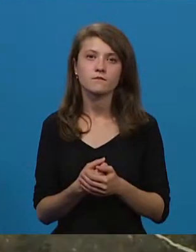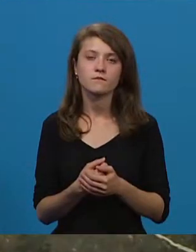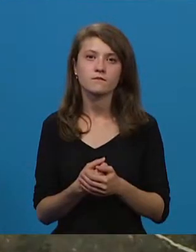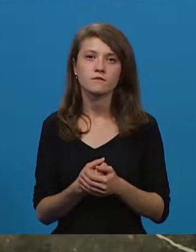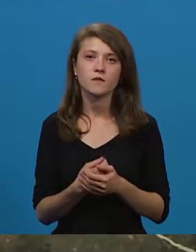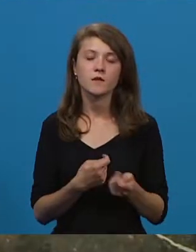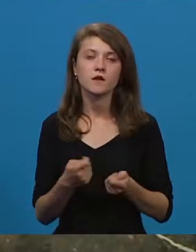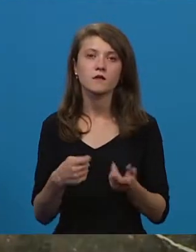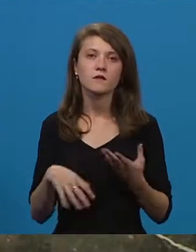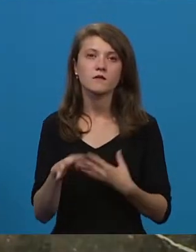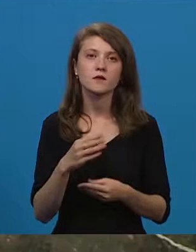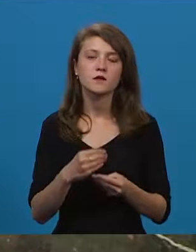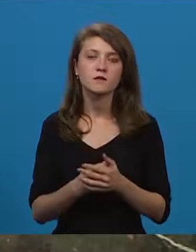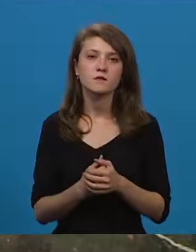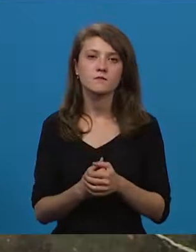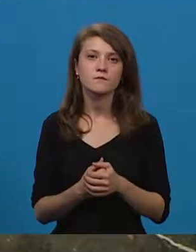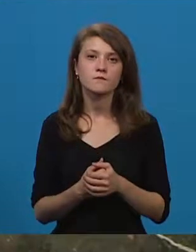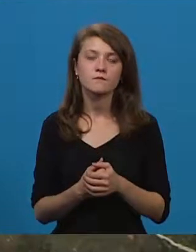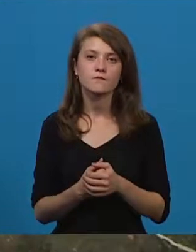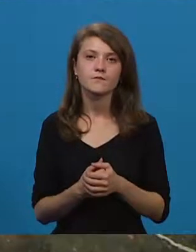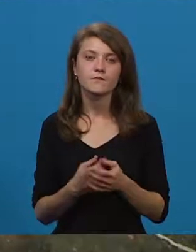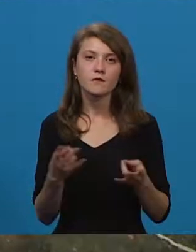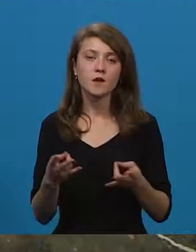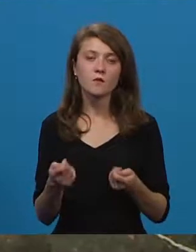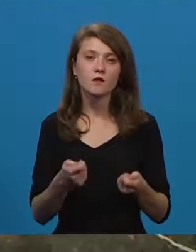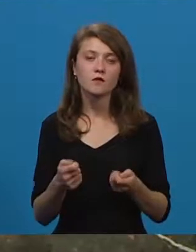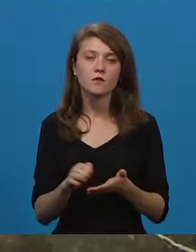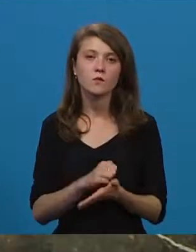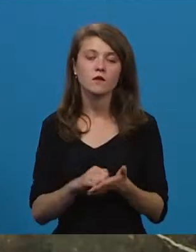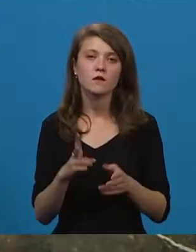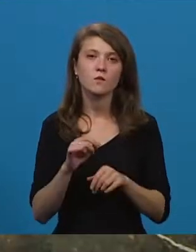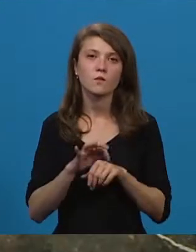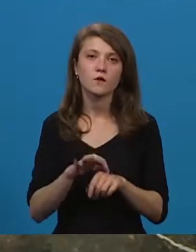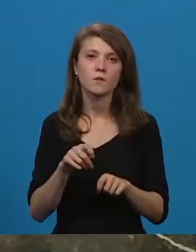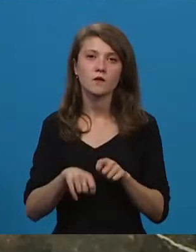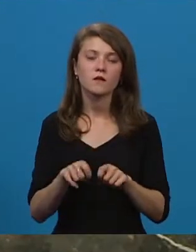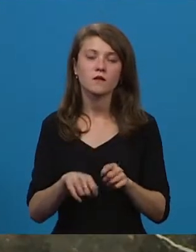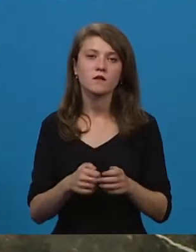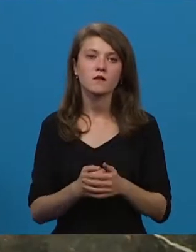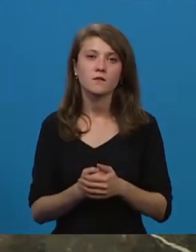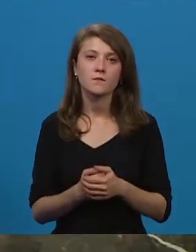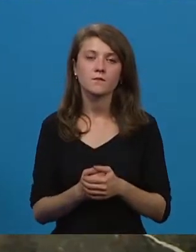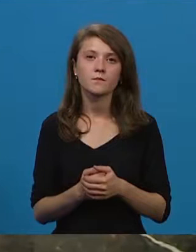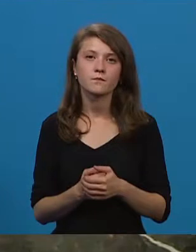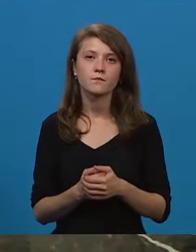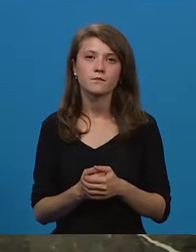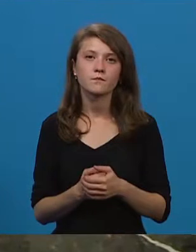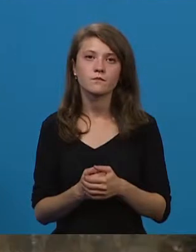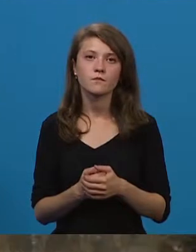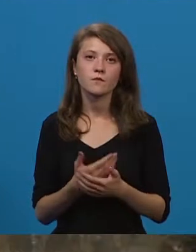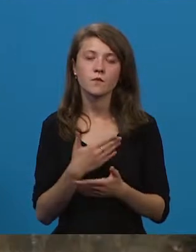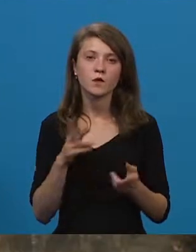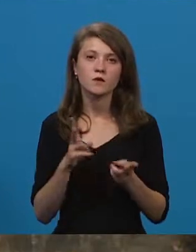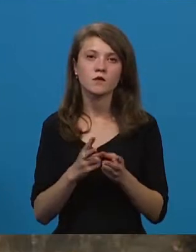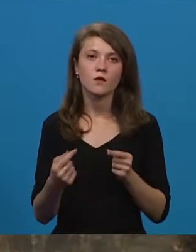керівнику усі необхідні розпорядження, документи на проведення перевірки, ми зустріли опір.